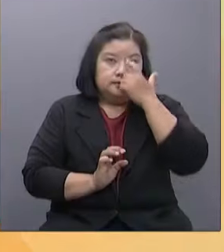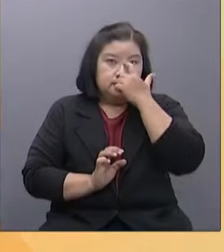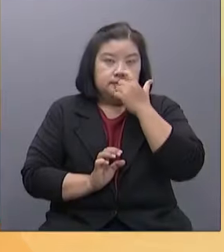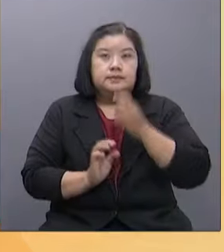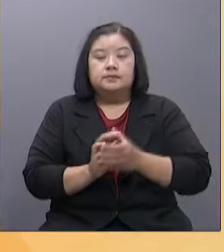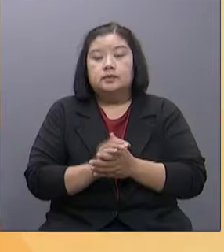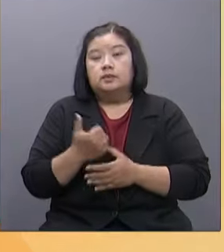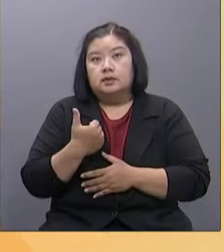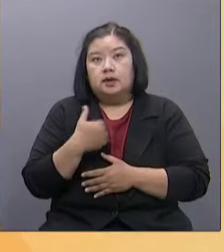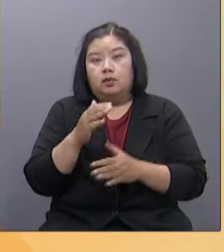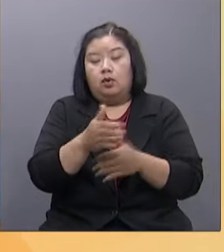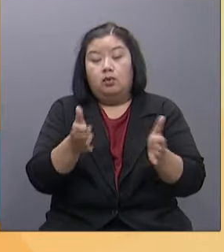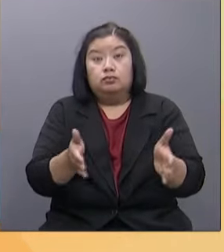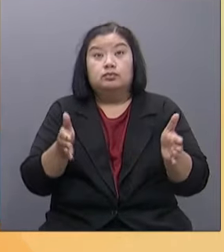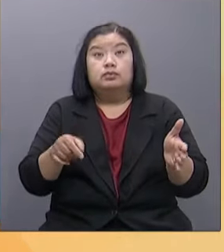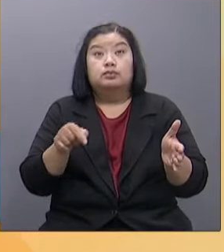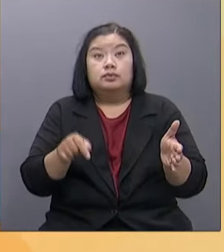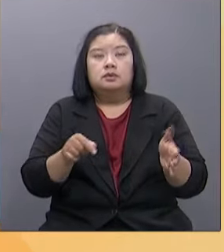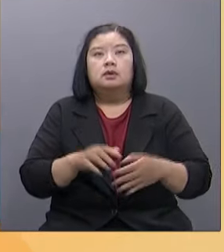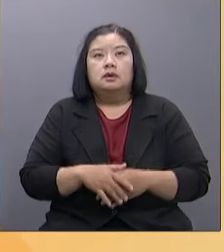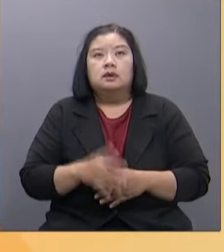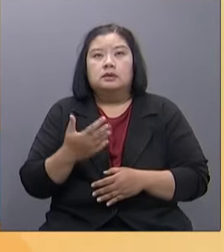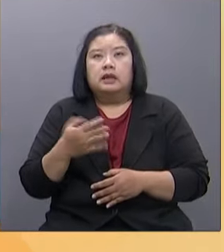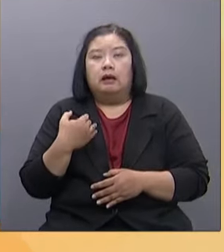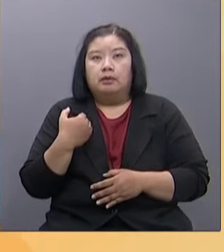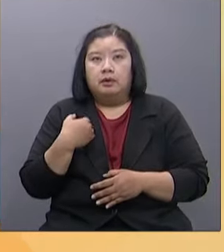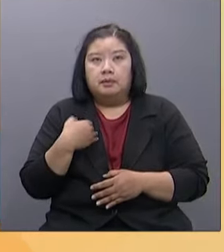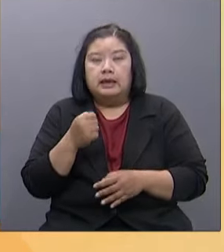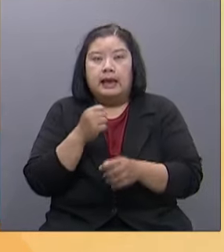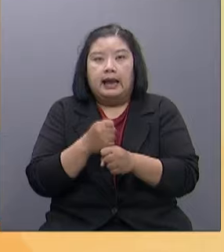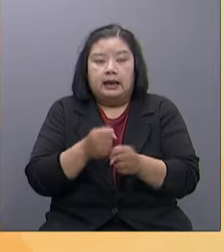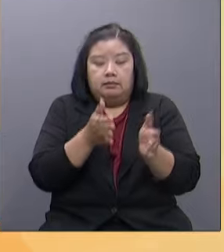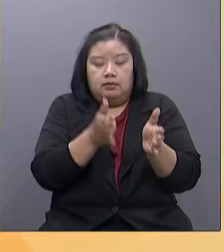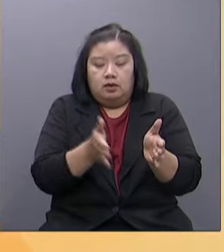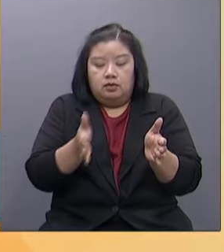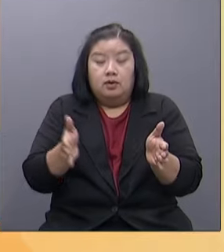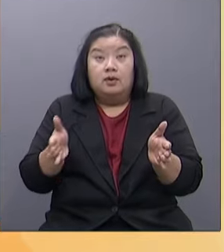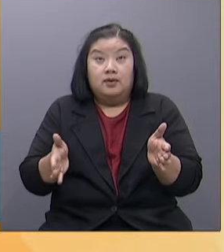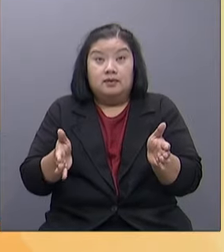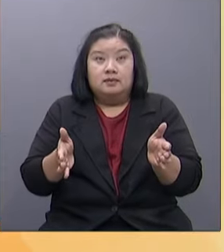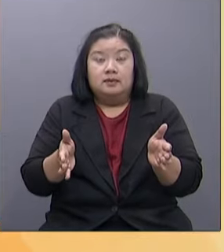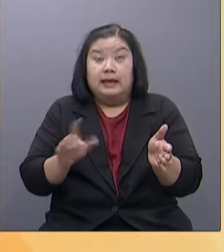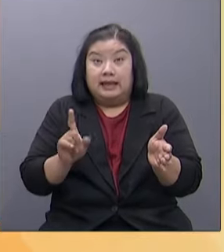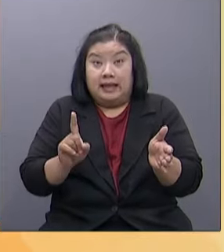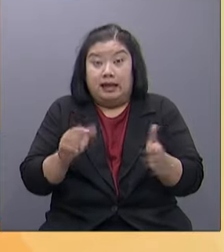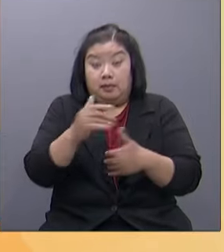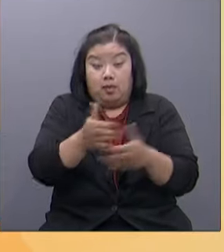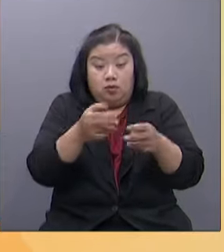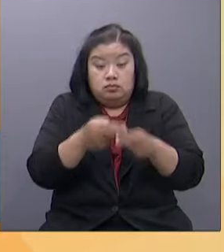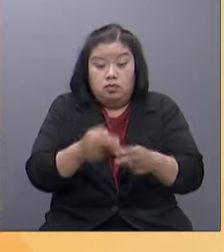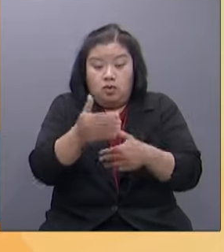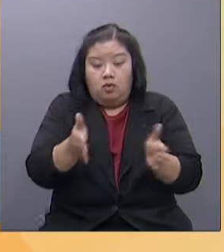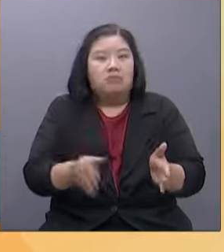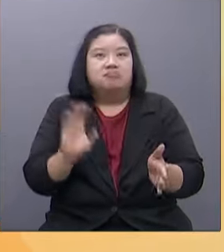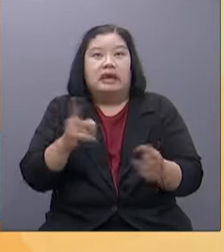โล่งนะครับค่ะนะฮะแล้วก็ไปสร้างแผงเอาข้างในนะครับไปเป็นอย่างงั้นนะครับไม่ไม่ใช่เป็นอังคารเป็นห้องๆๆนะครับค่ะ